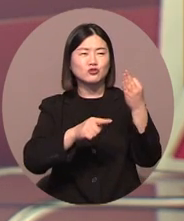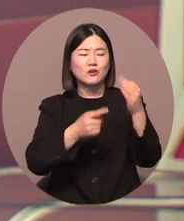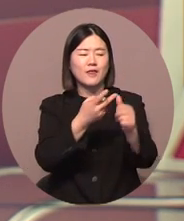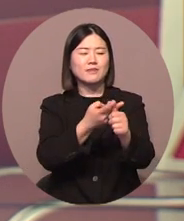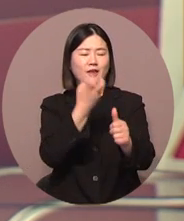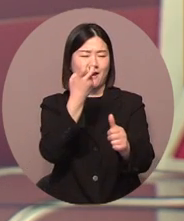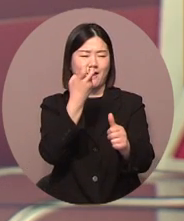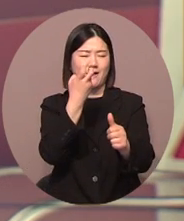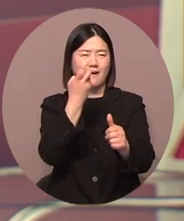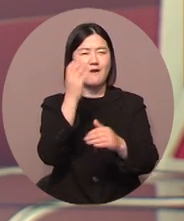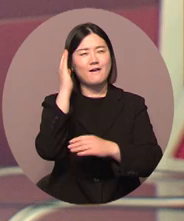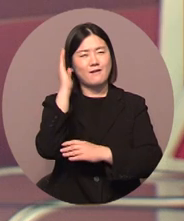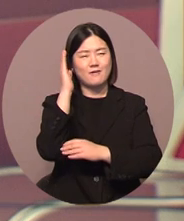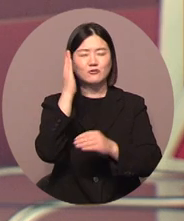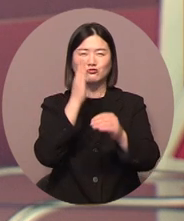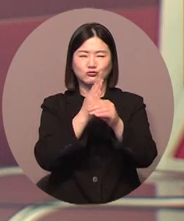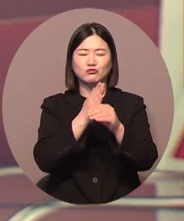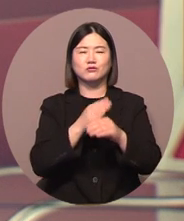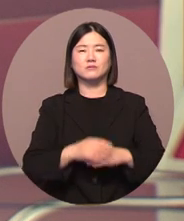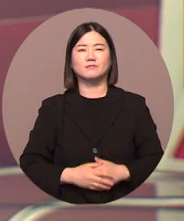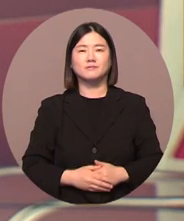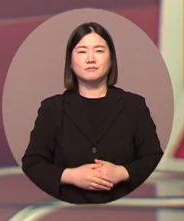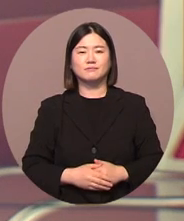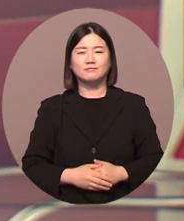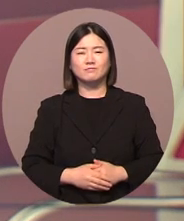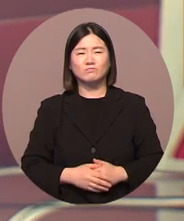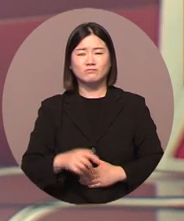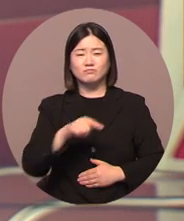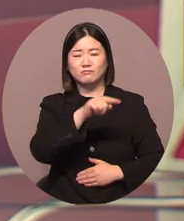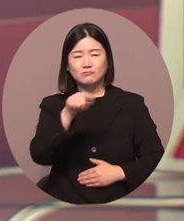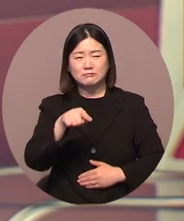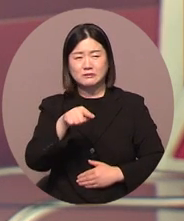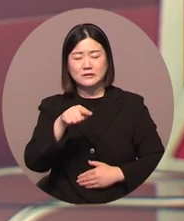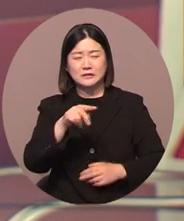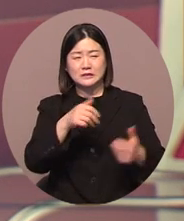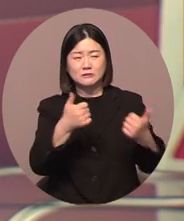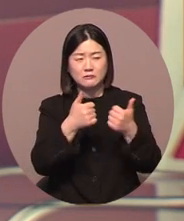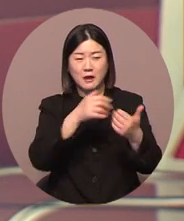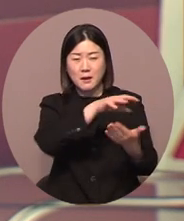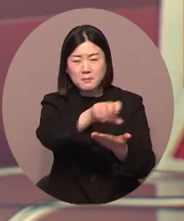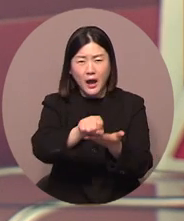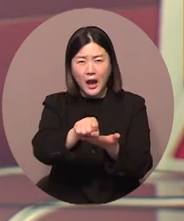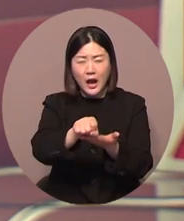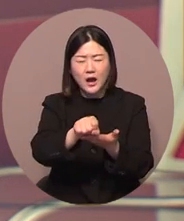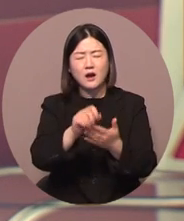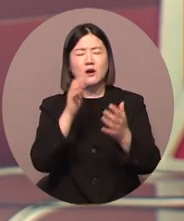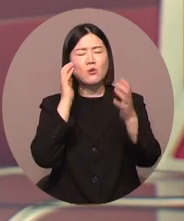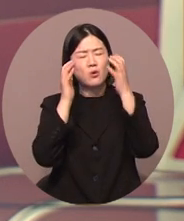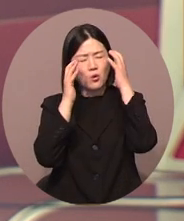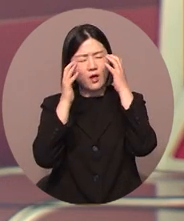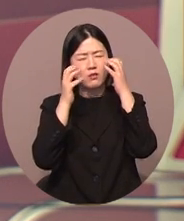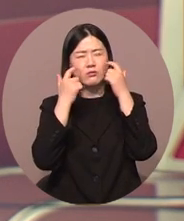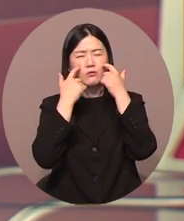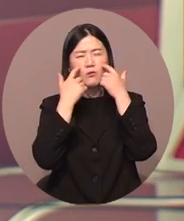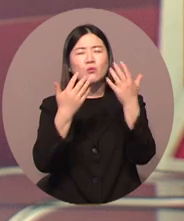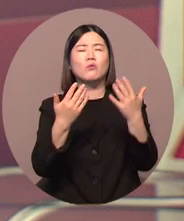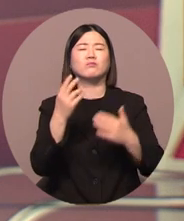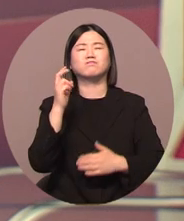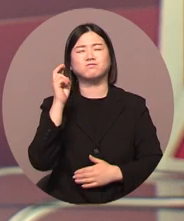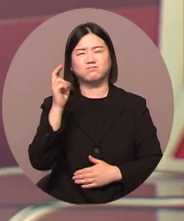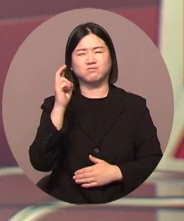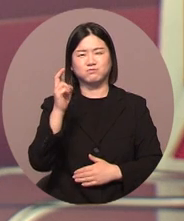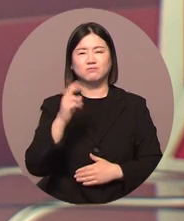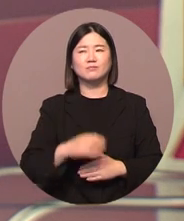탄핵하겠다고 공하고 있는데 이들이 의를 장악하면 국정 혼란이 불보듯 한